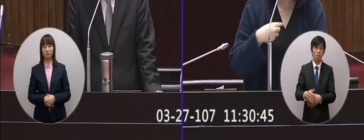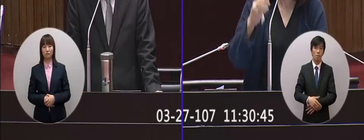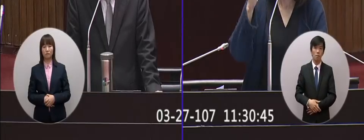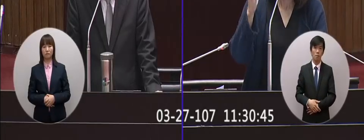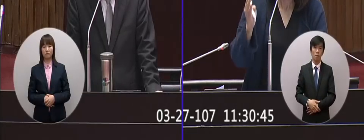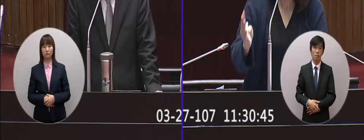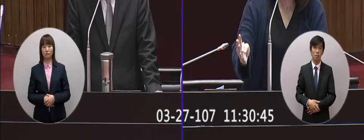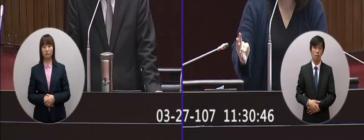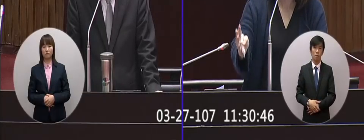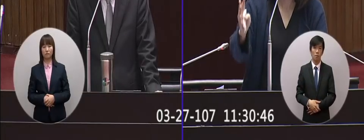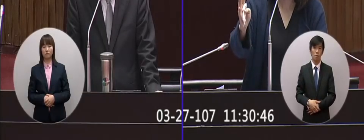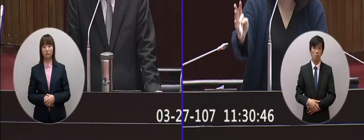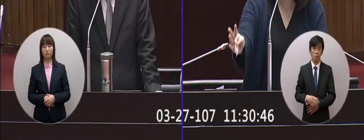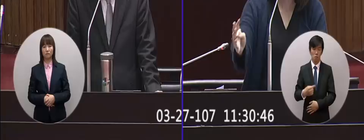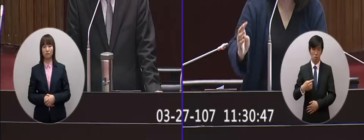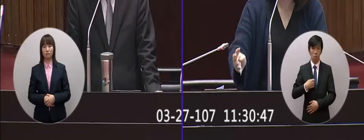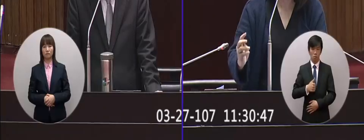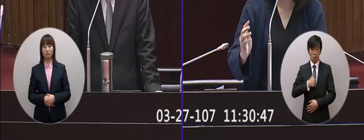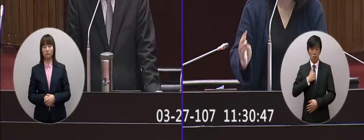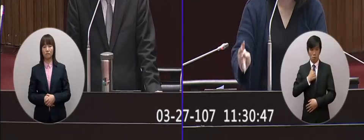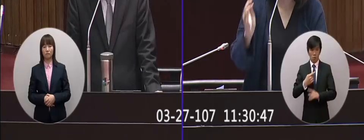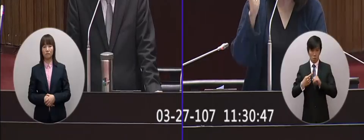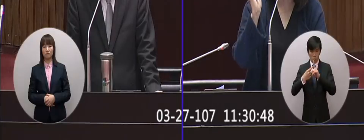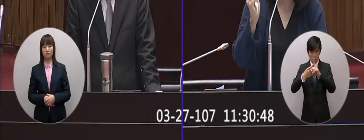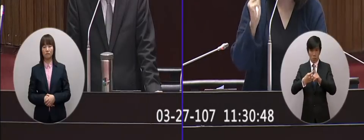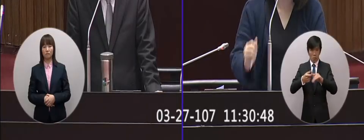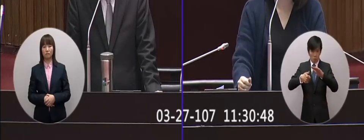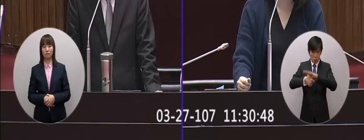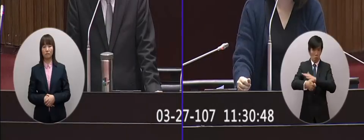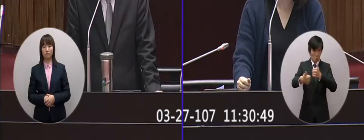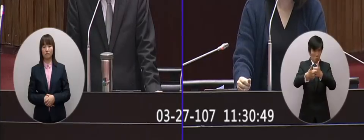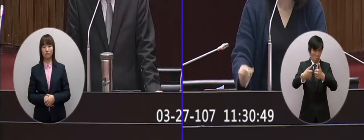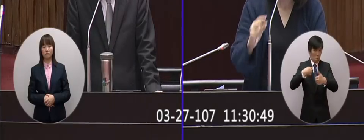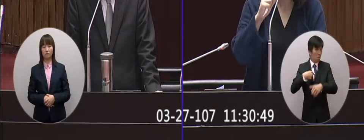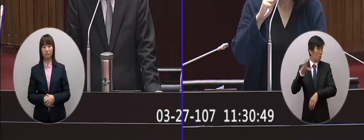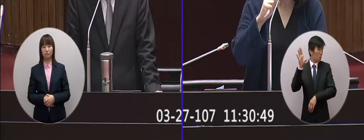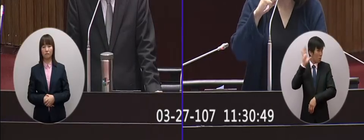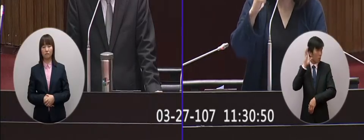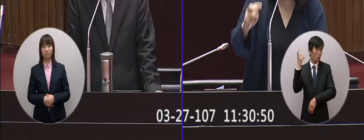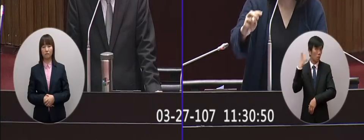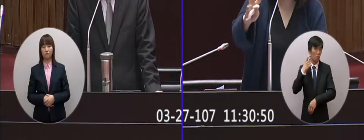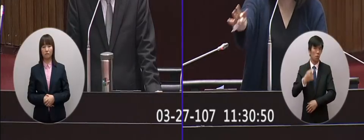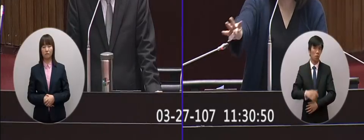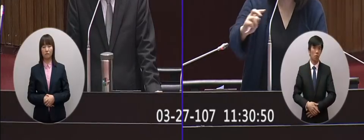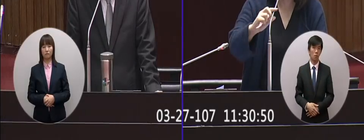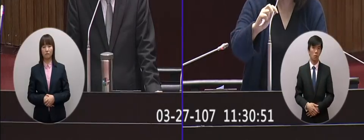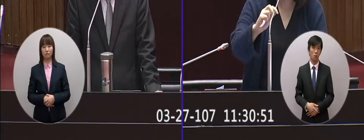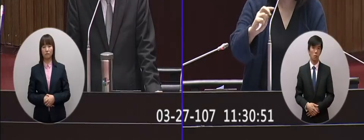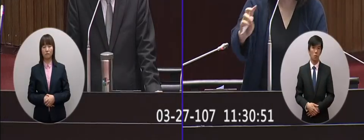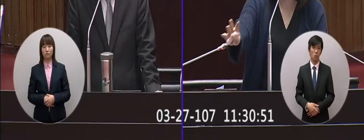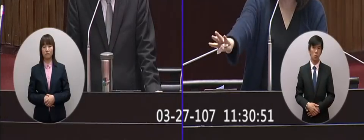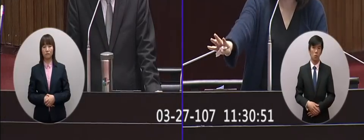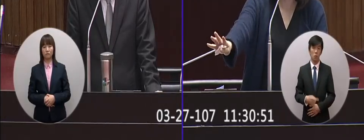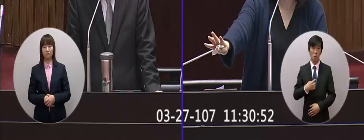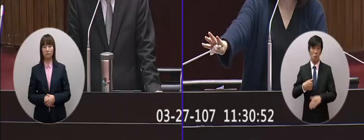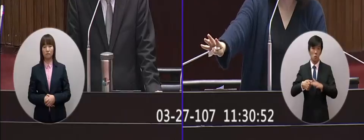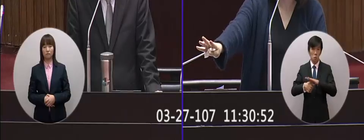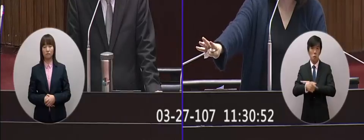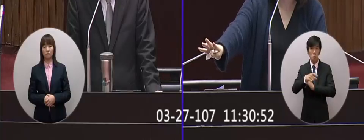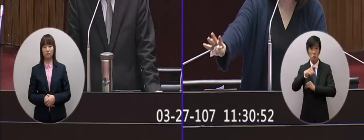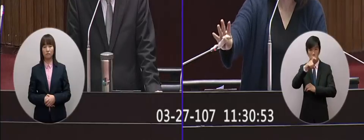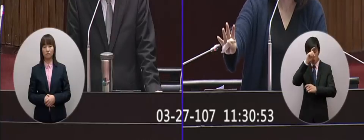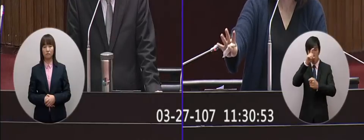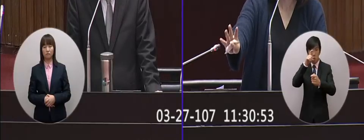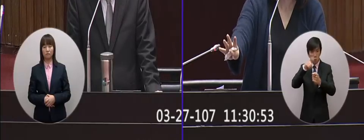我亲自在这个三方会谈会议里面听到的，不好意思，我当然不会说我进去要去怎么样去